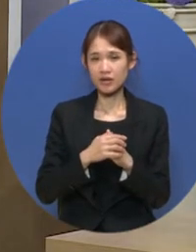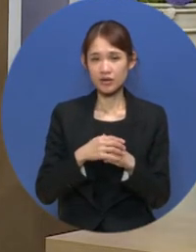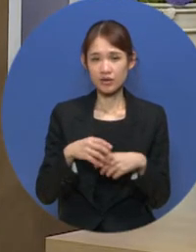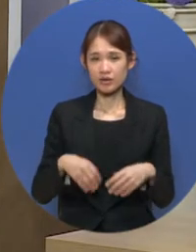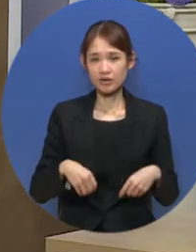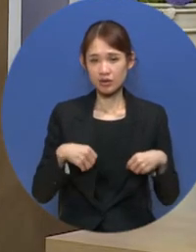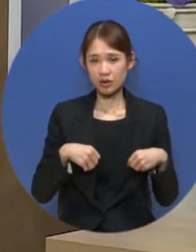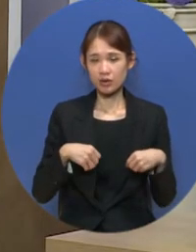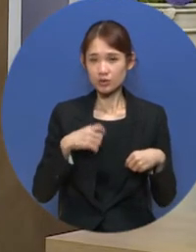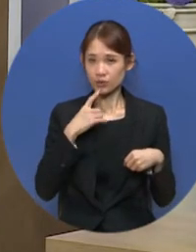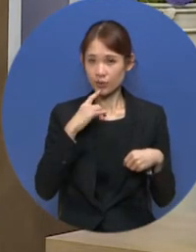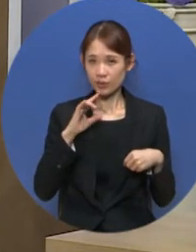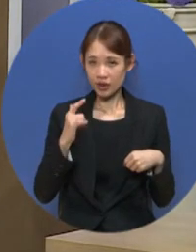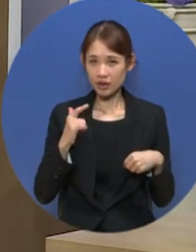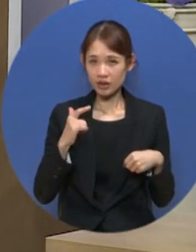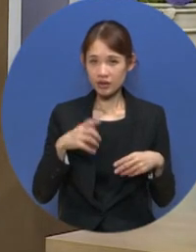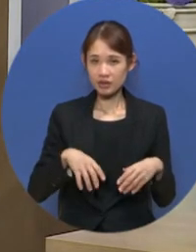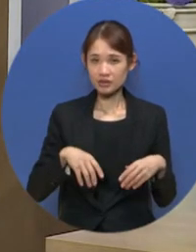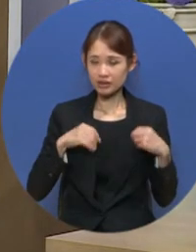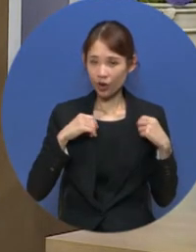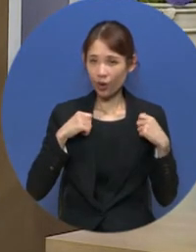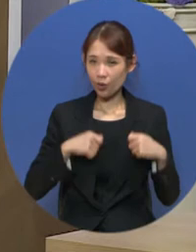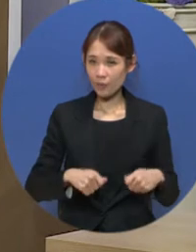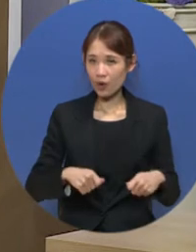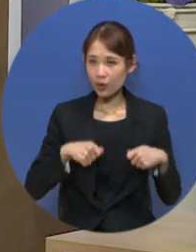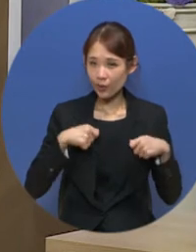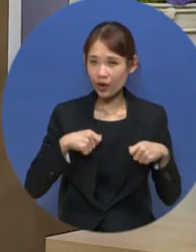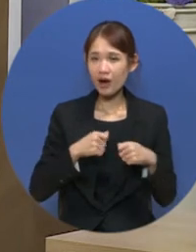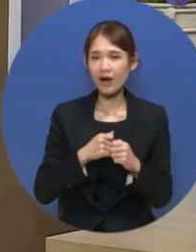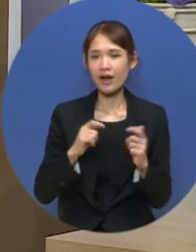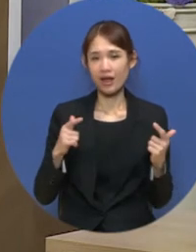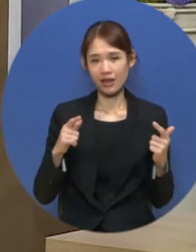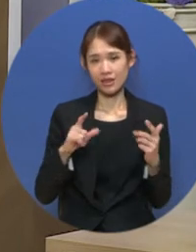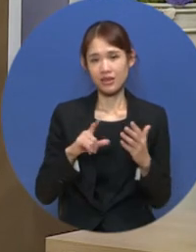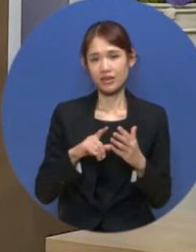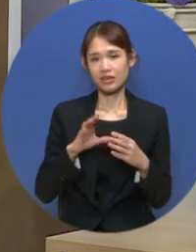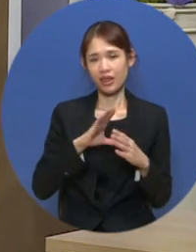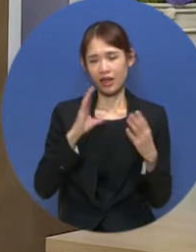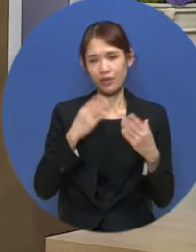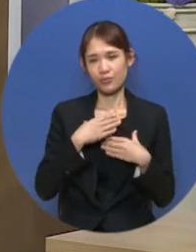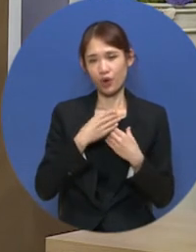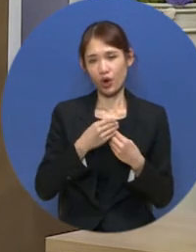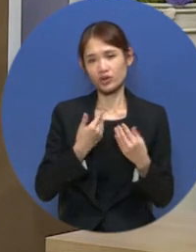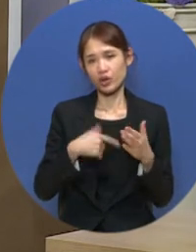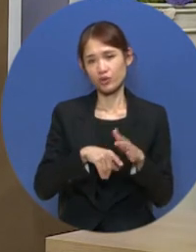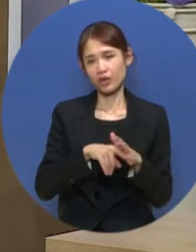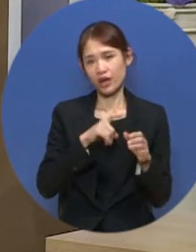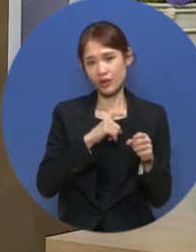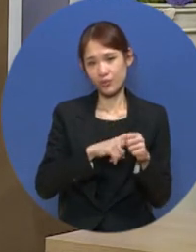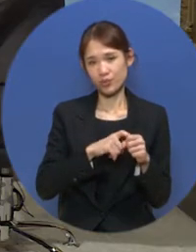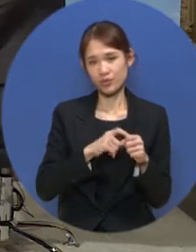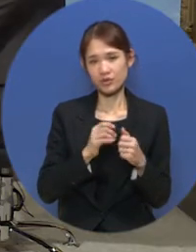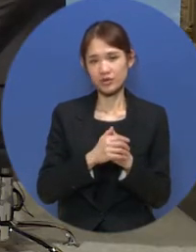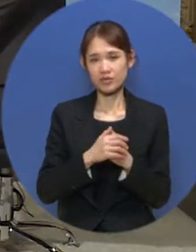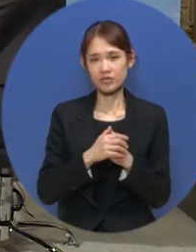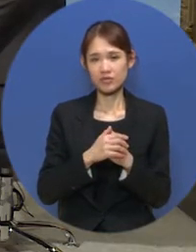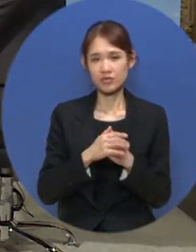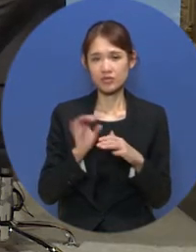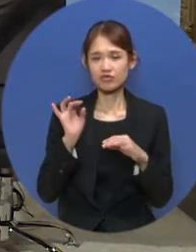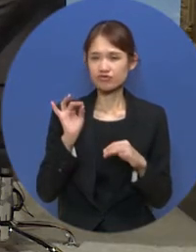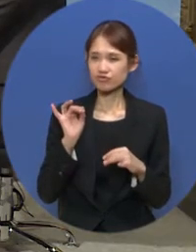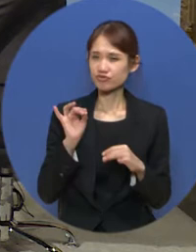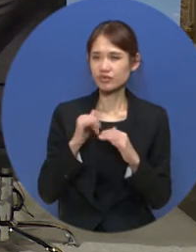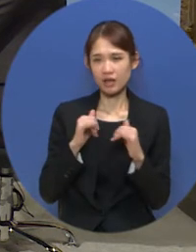있을 때뿐만이 아니라 그 착용하거나 네, 옷을 타, 네. 네, 벗고 그렇죠. 입을 때도 편리할 수 있도록 네. 하는 네. 저희가 이제 가만히 이렇게